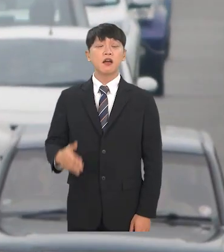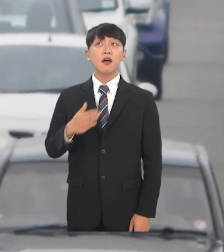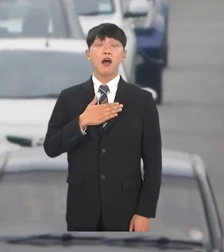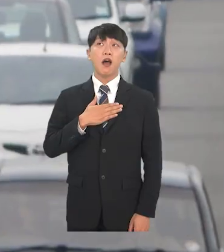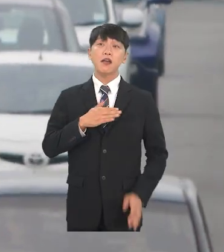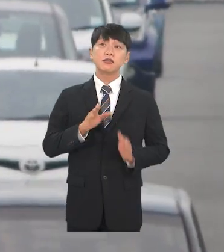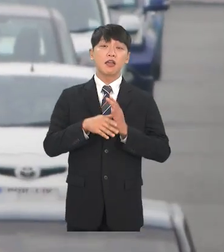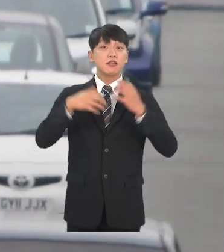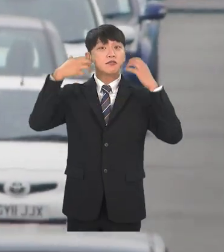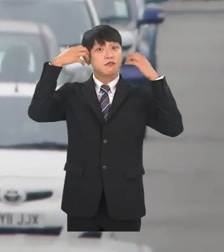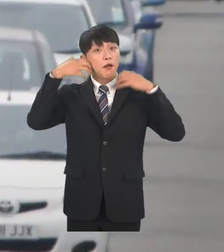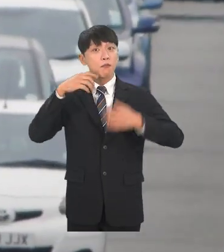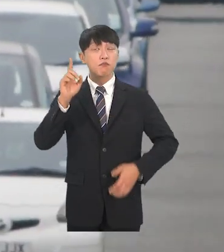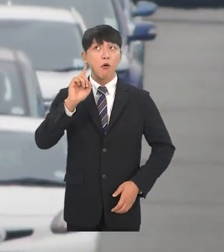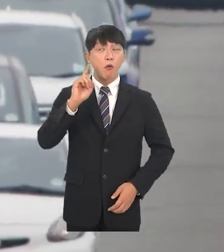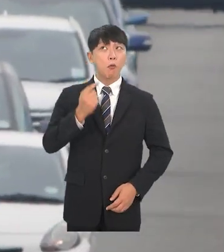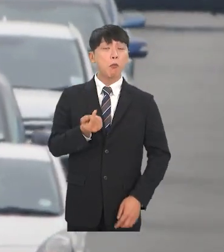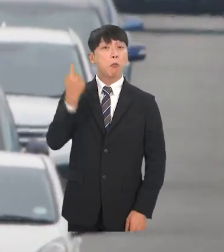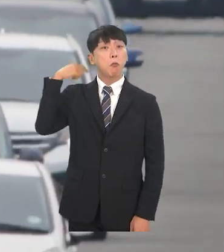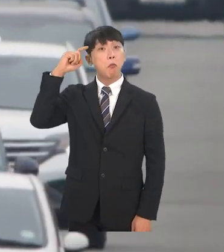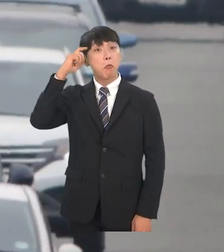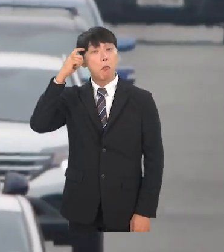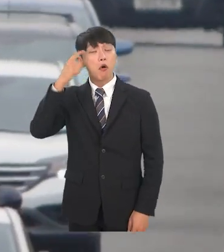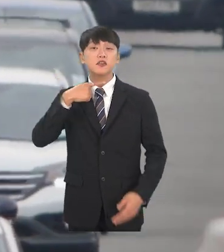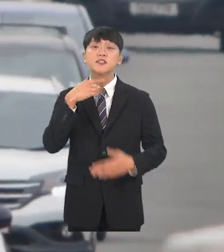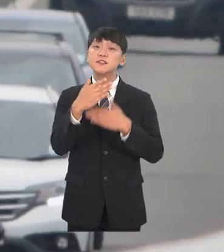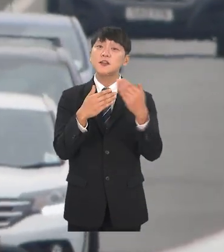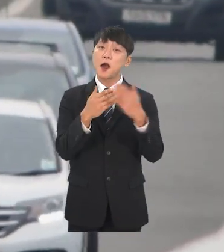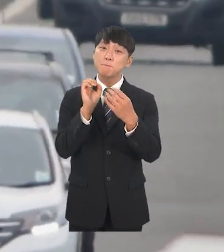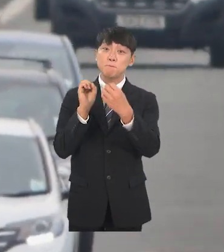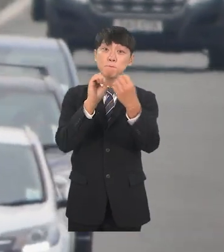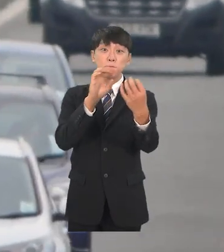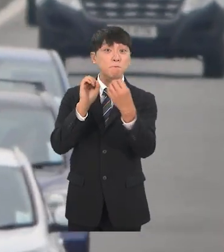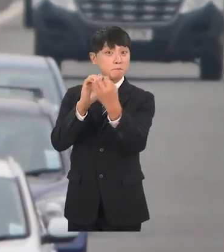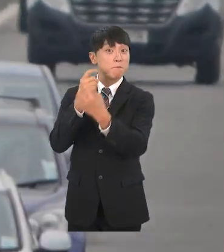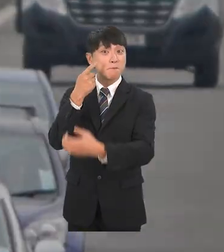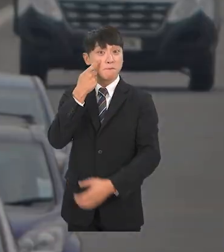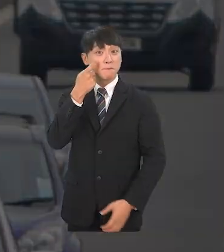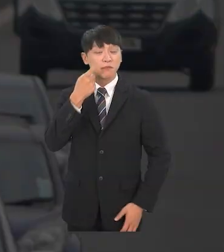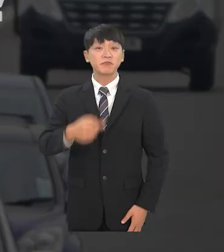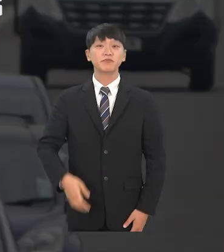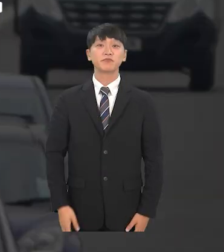나의 여름은 어땠는지 돌이켜 생각해보고 자신의 경험을 이야기해 봅시다.